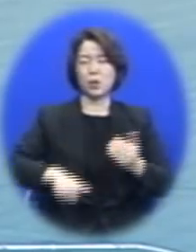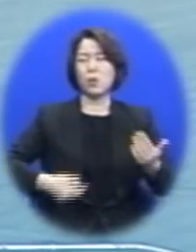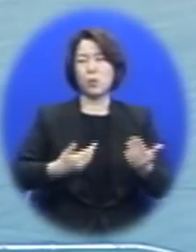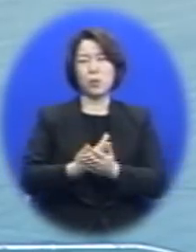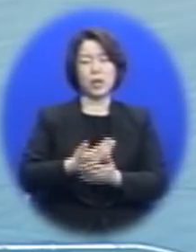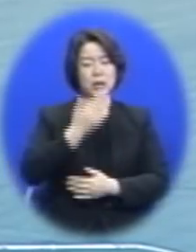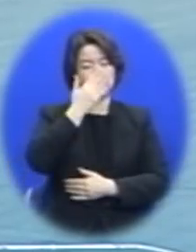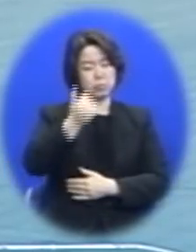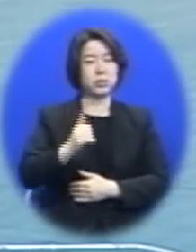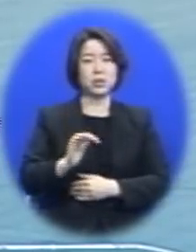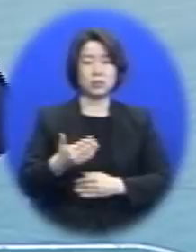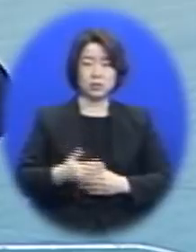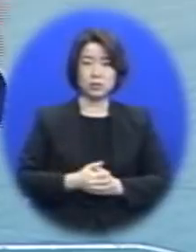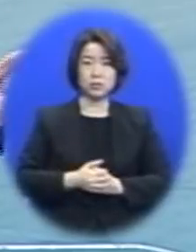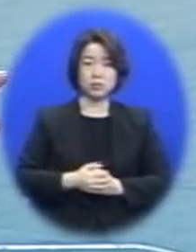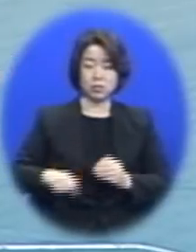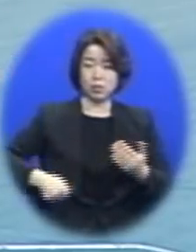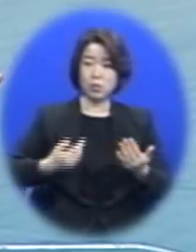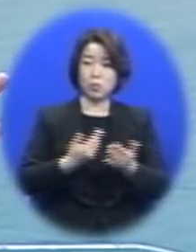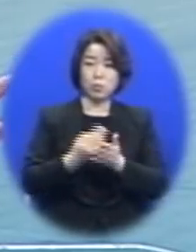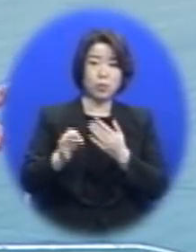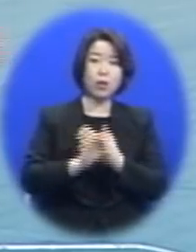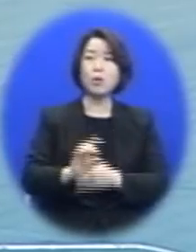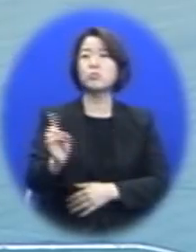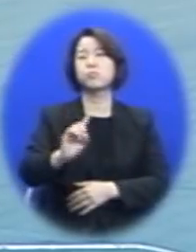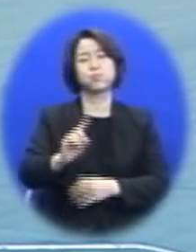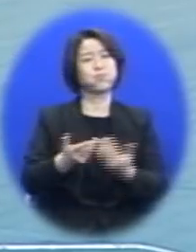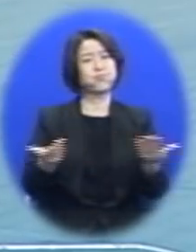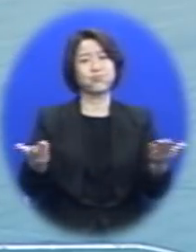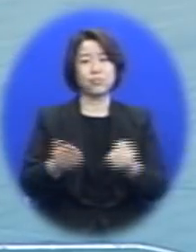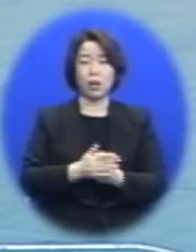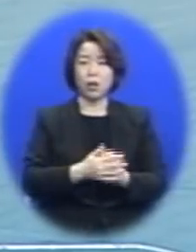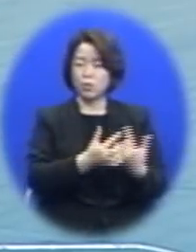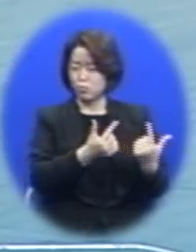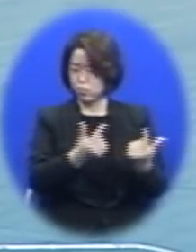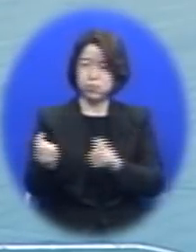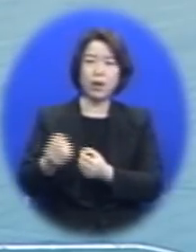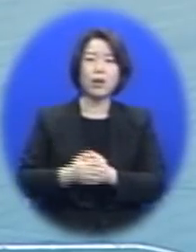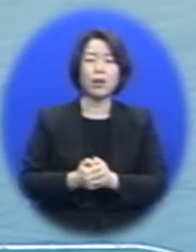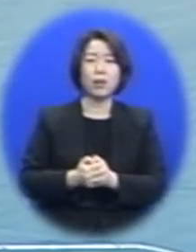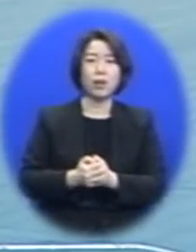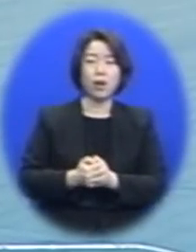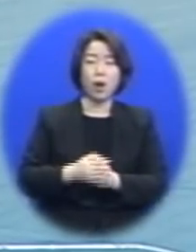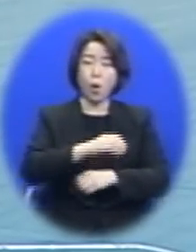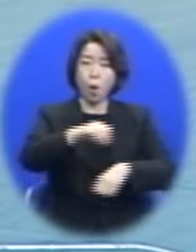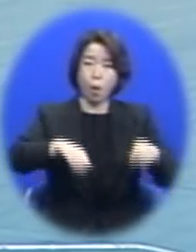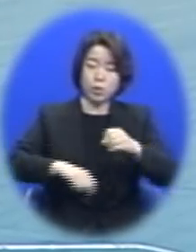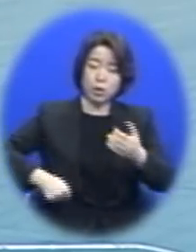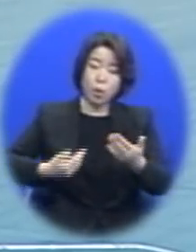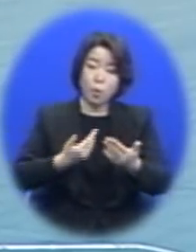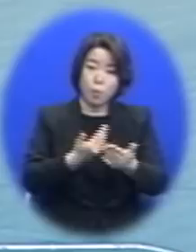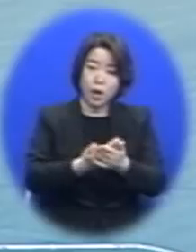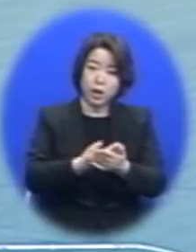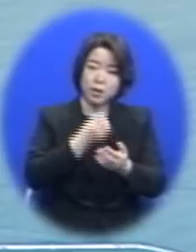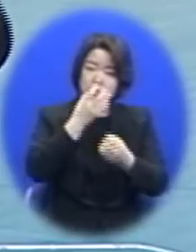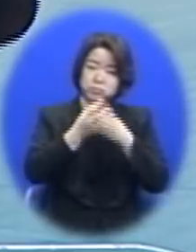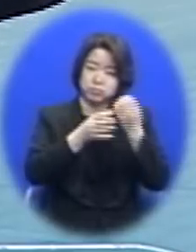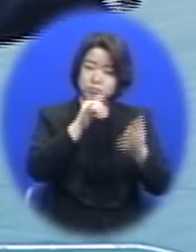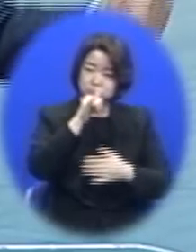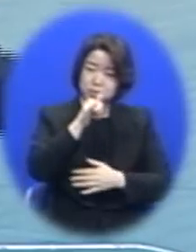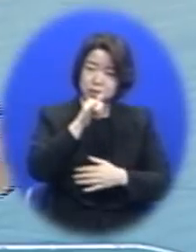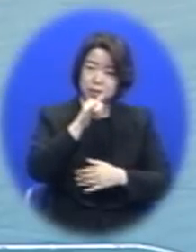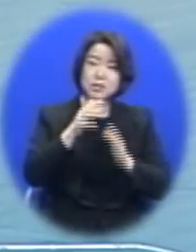버렸어요 회계 한번 뭐 하냐 똑같은데 오히려 되게 한다고 했던 사람들이 더